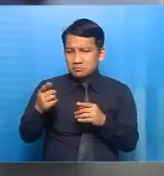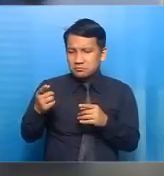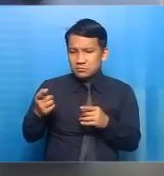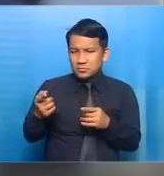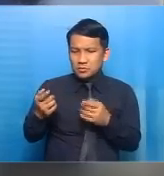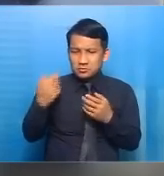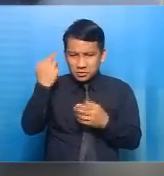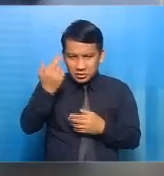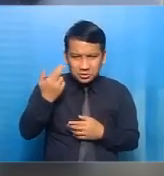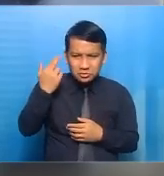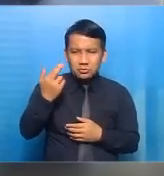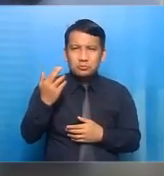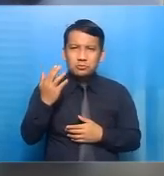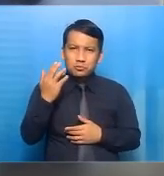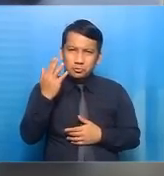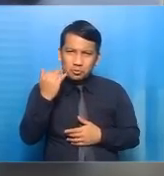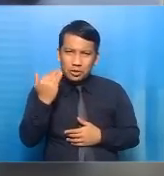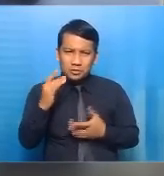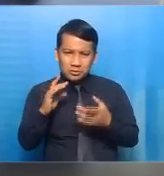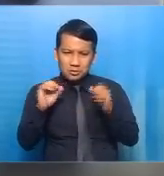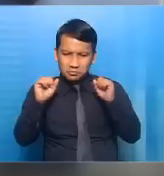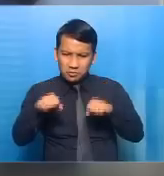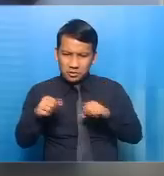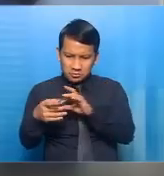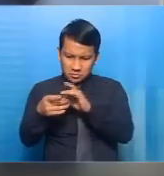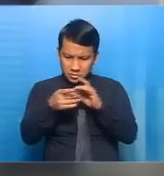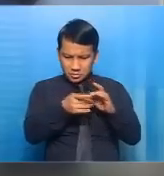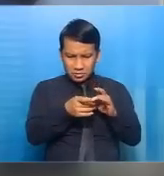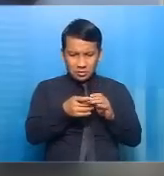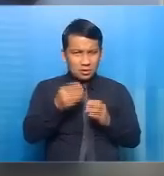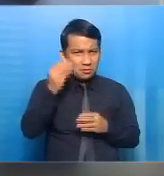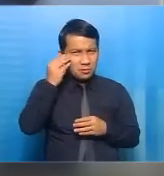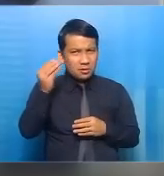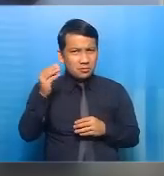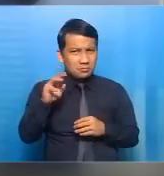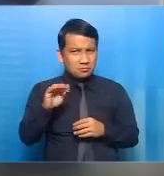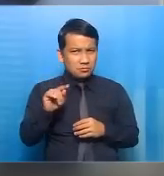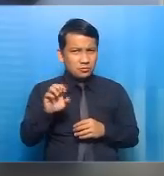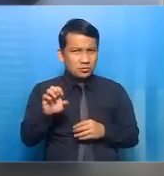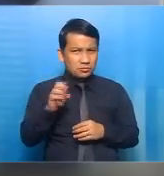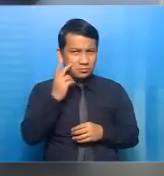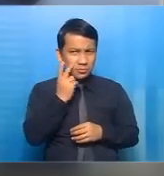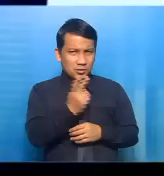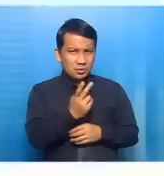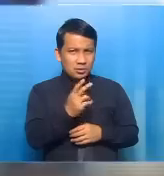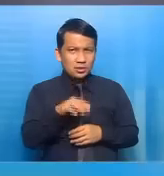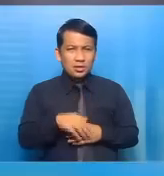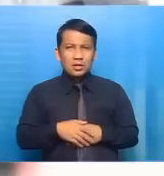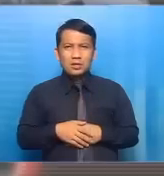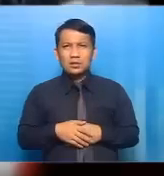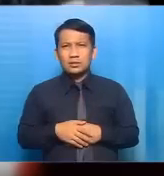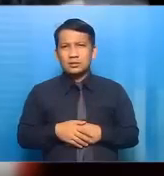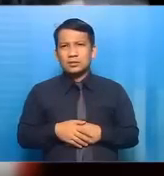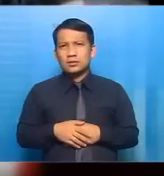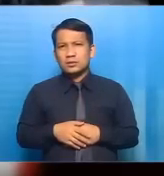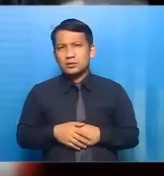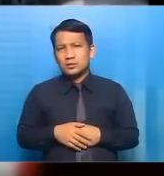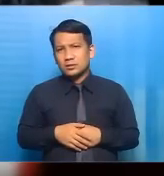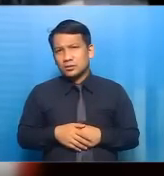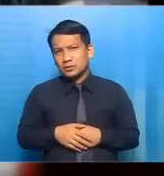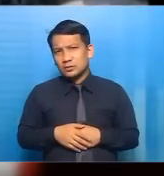or possible link or motives na pwede po nating makita.